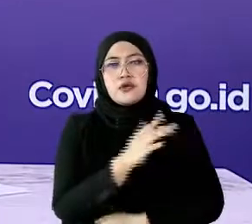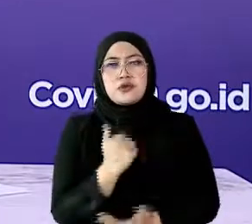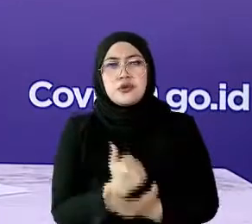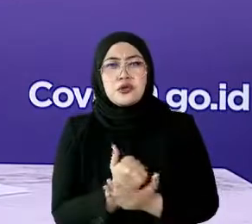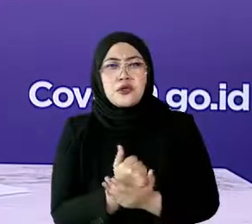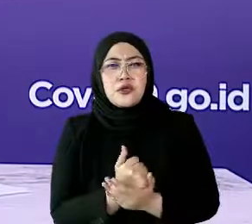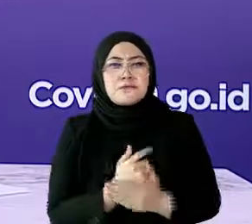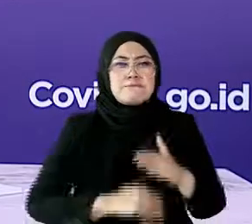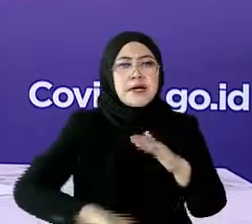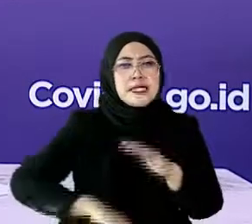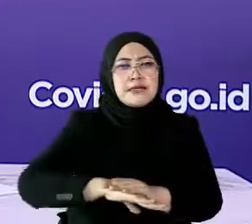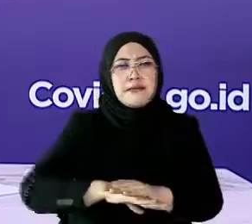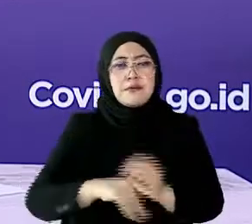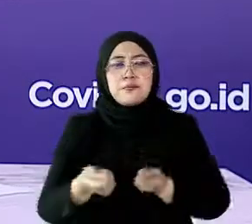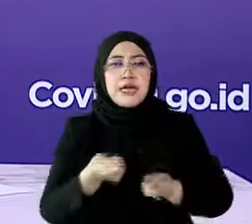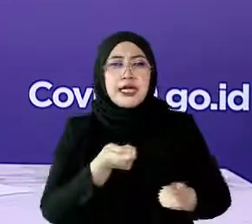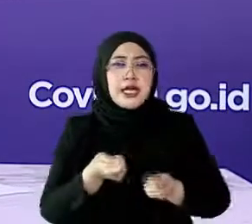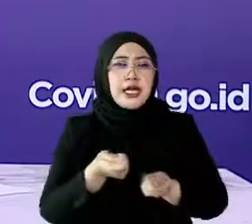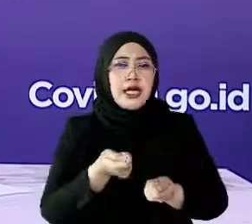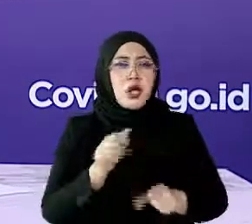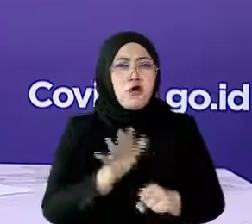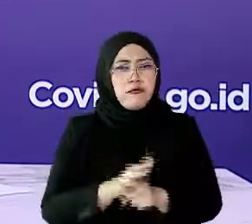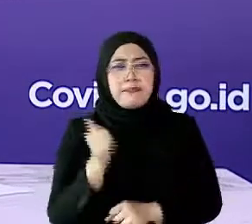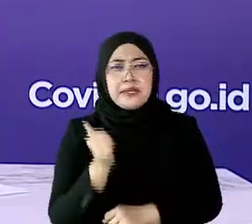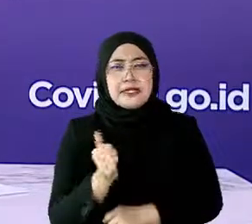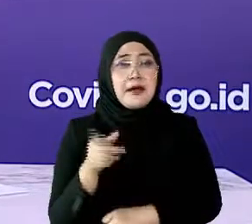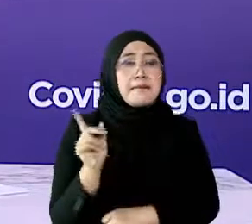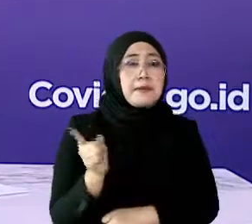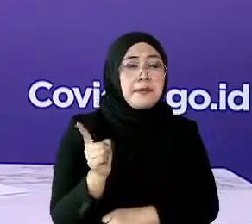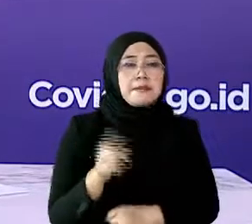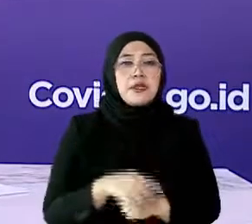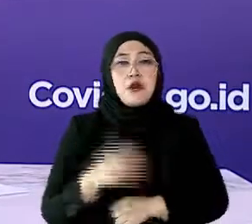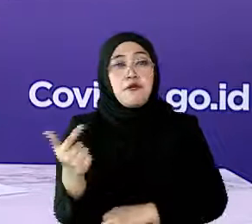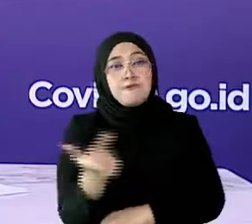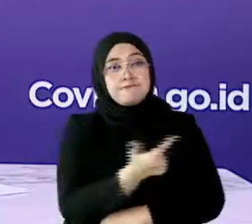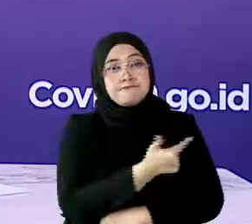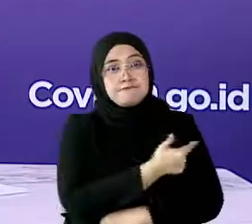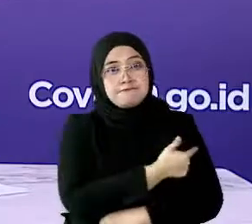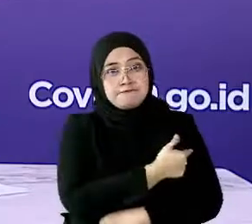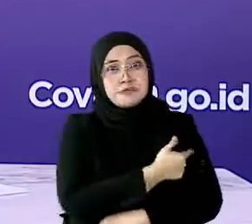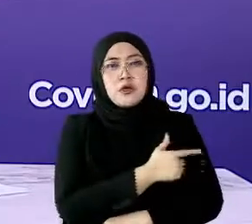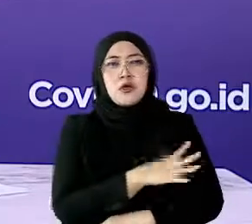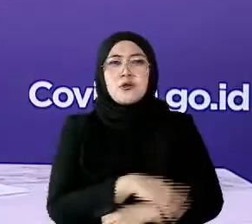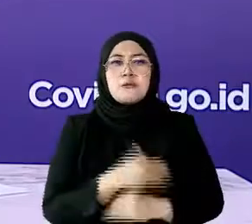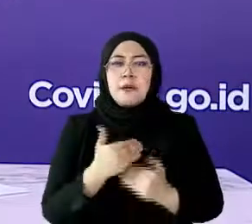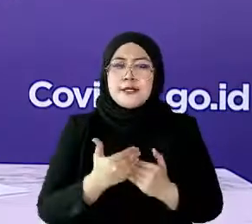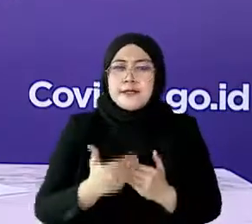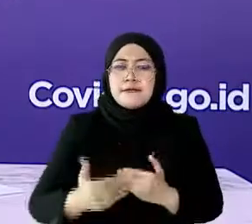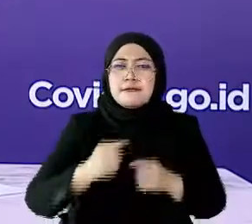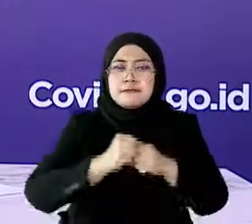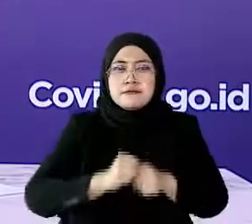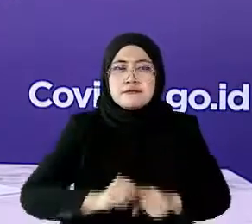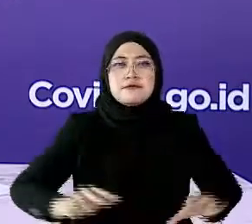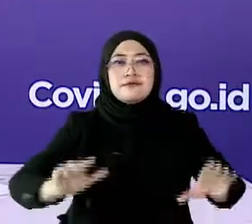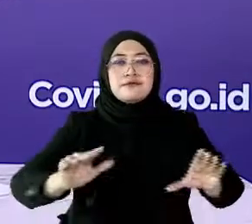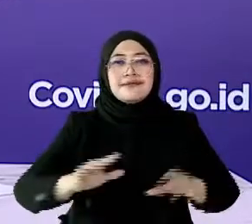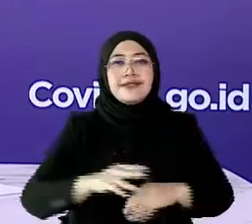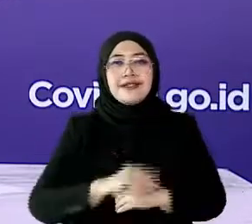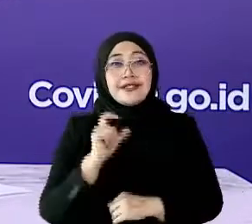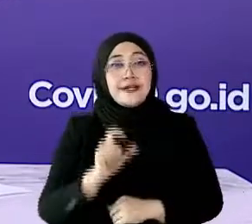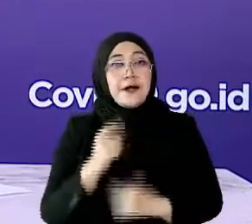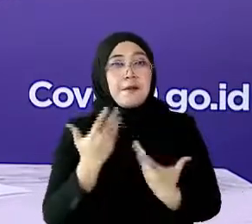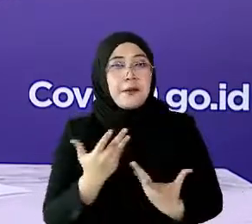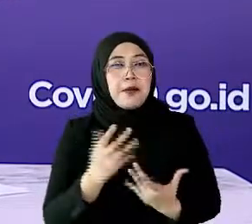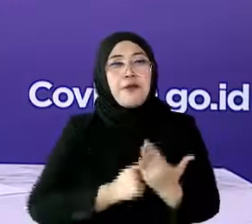sangat efektif dalam mengendalikan pandemic v19 apabila pemberiannya dilakukan secara masif termasuk salah satunya